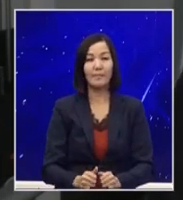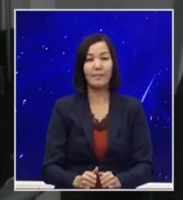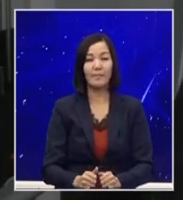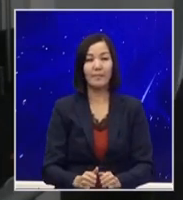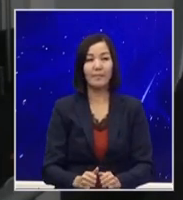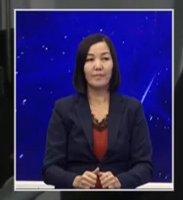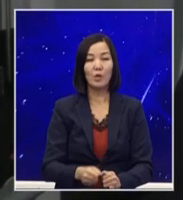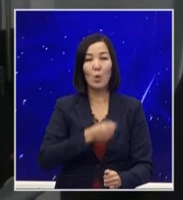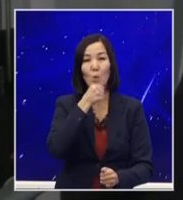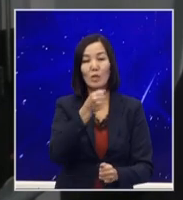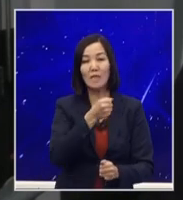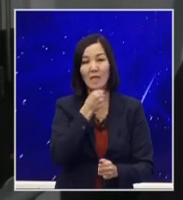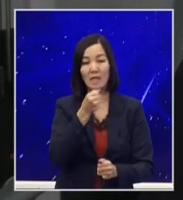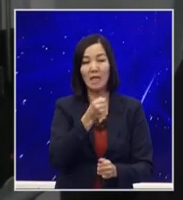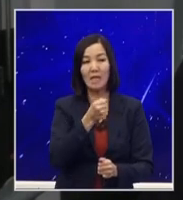Өскенде